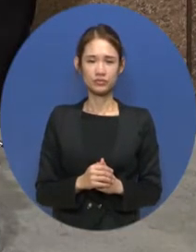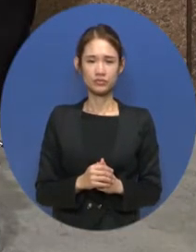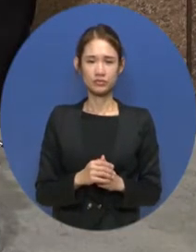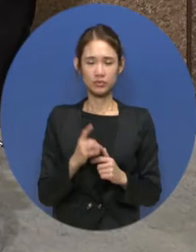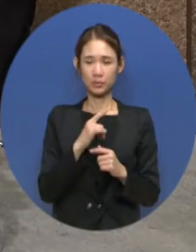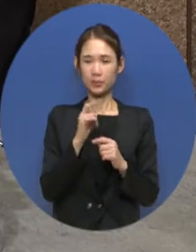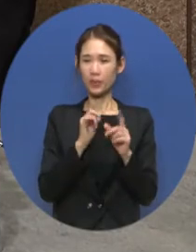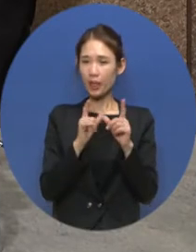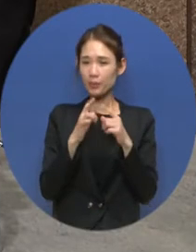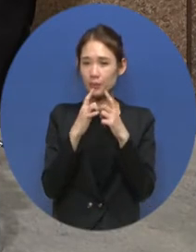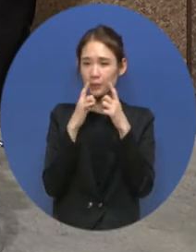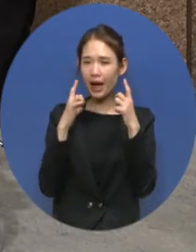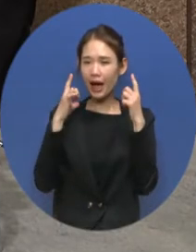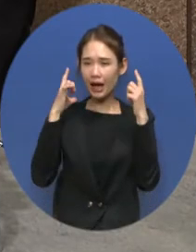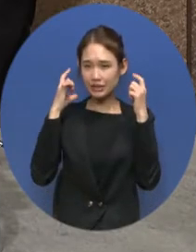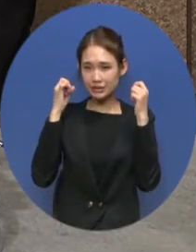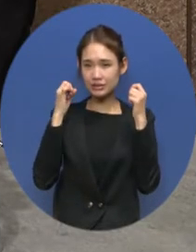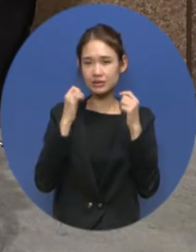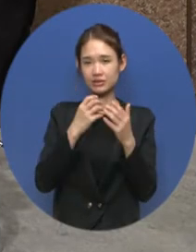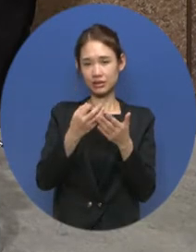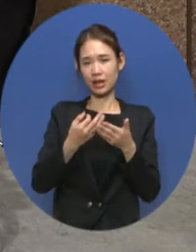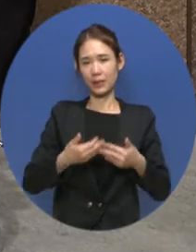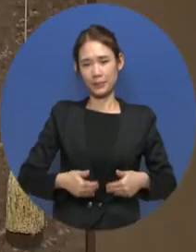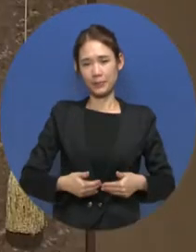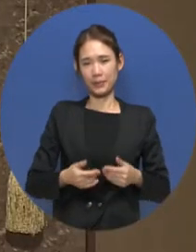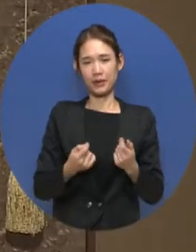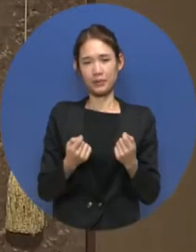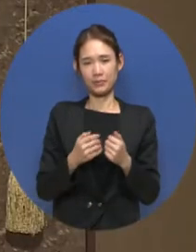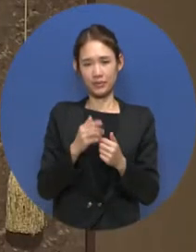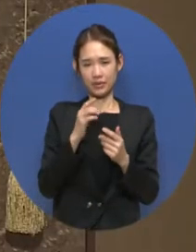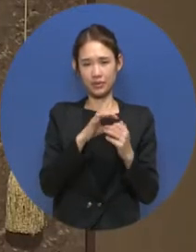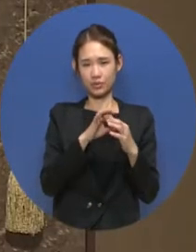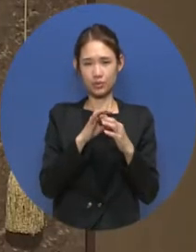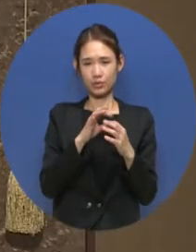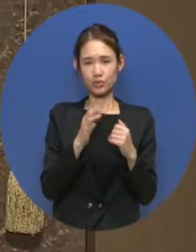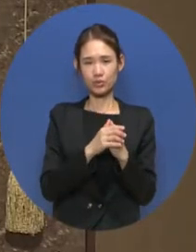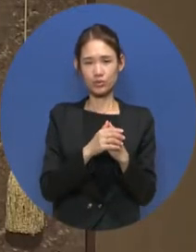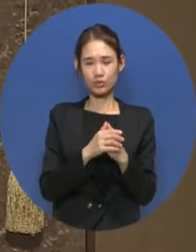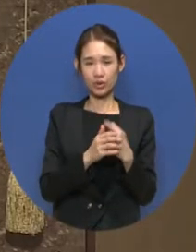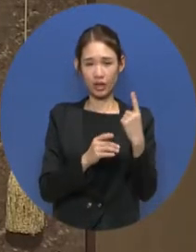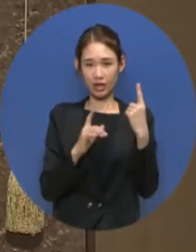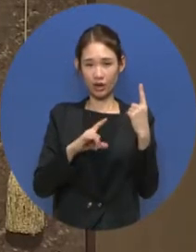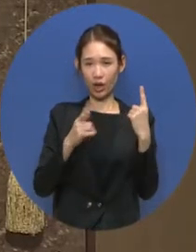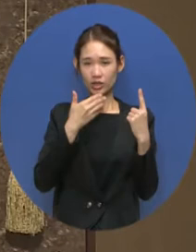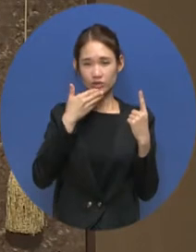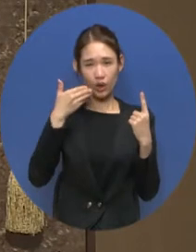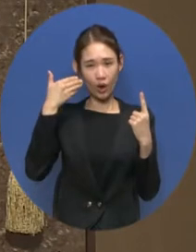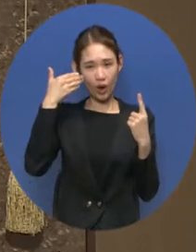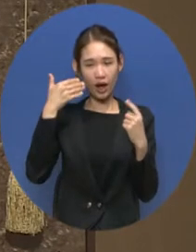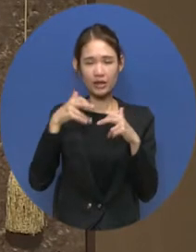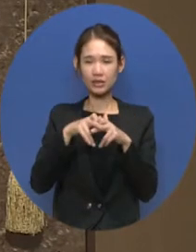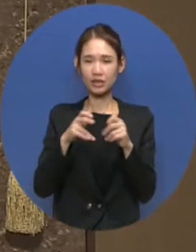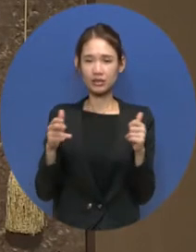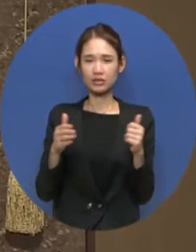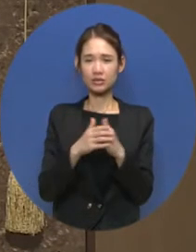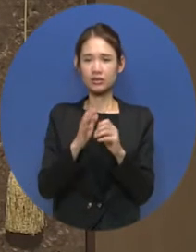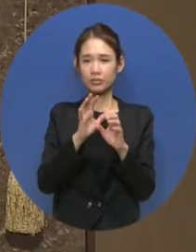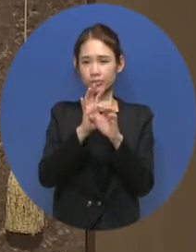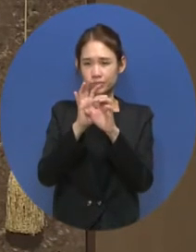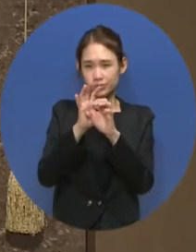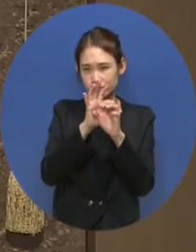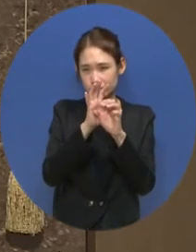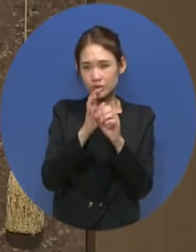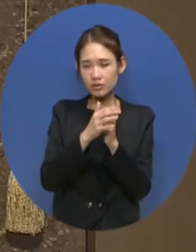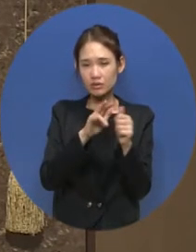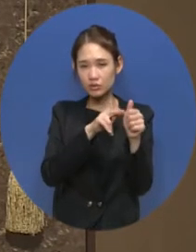마스크 수급과 관련한 이야기들을 많이 하셨고요. 또 예. 하나는 이제 청각 장애인분들이 이제 코로나19에